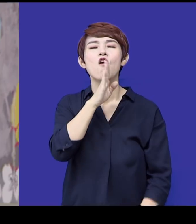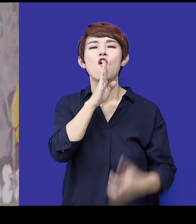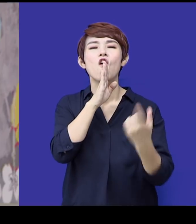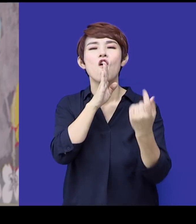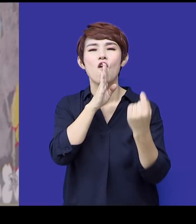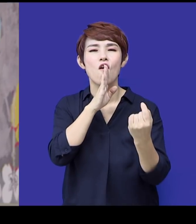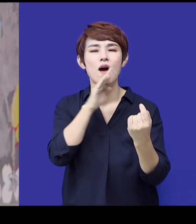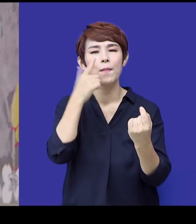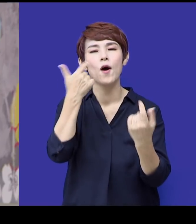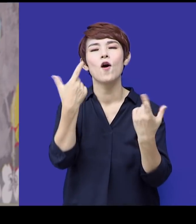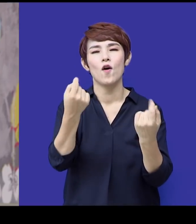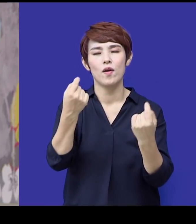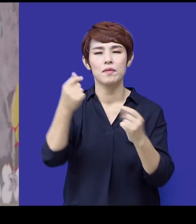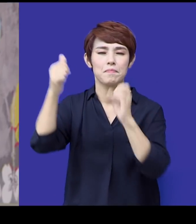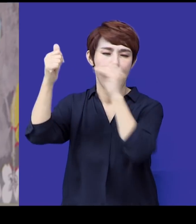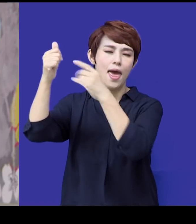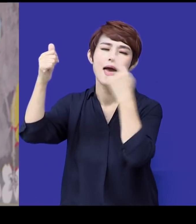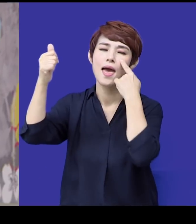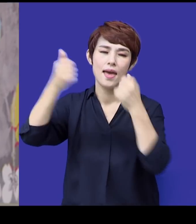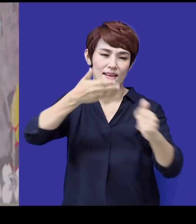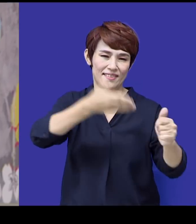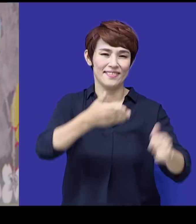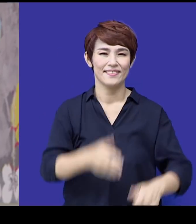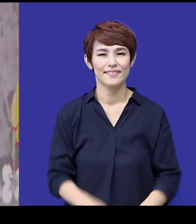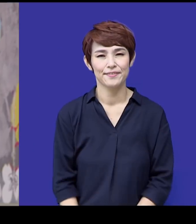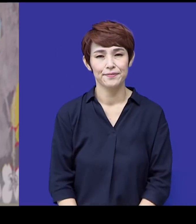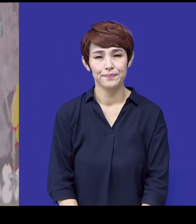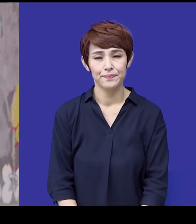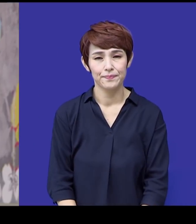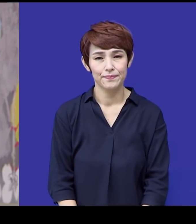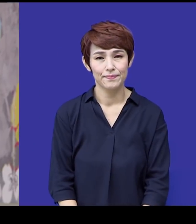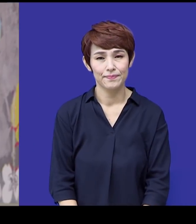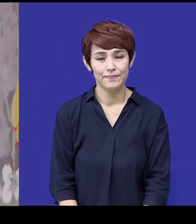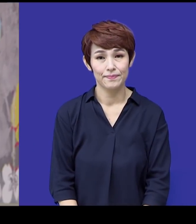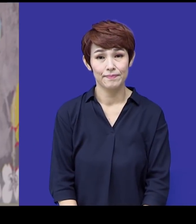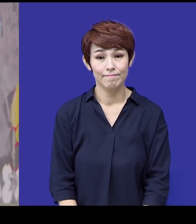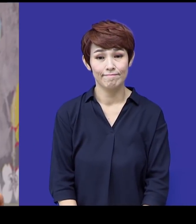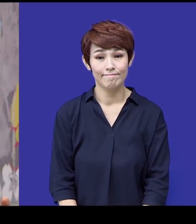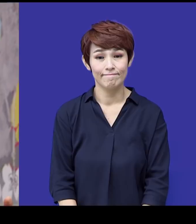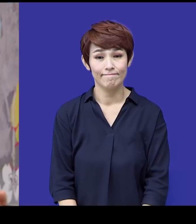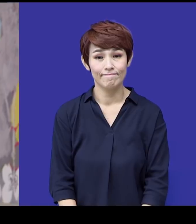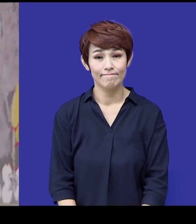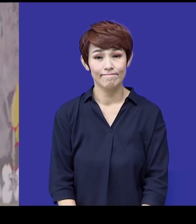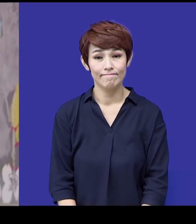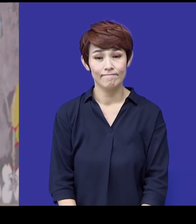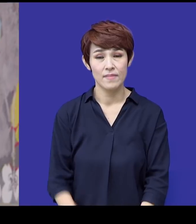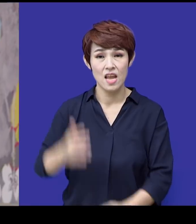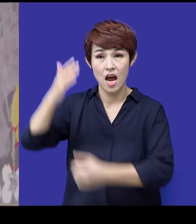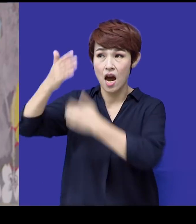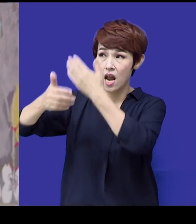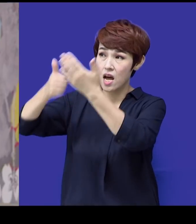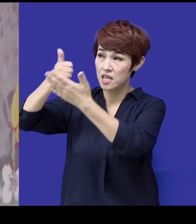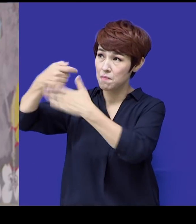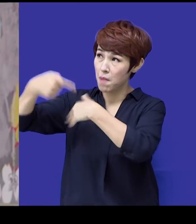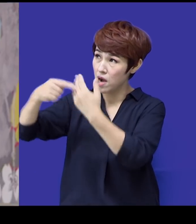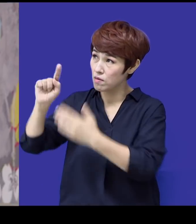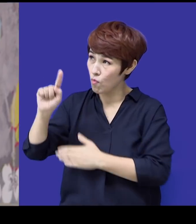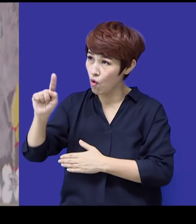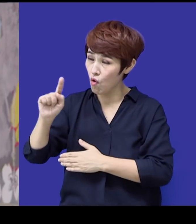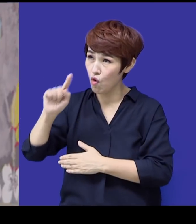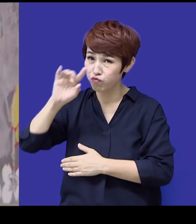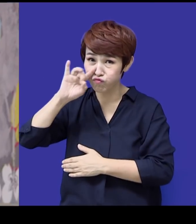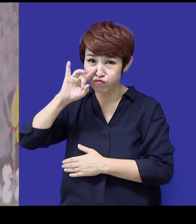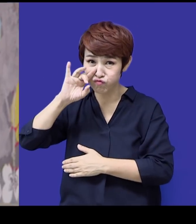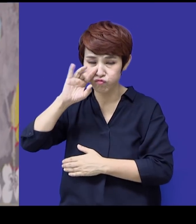해라. 네. 그리고 그 다음에 하나님이 마음을 알려면은 성경을